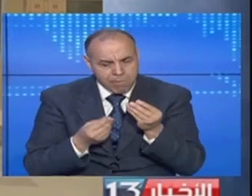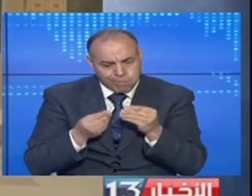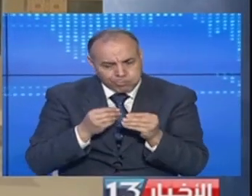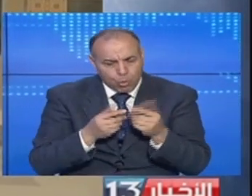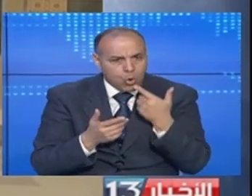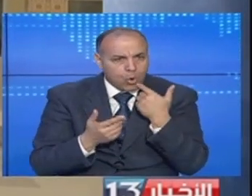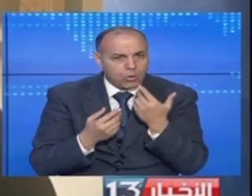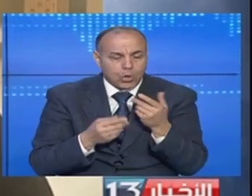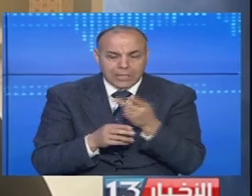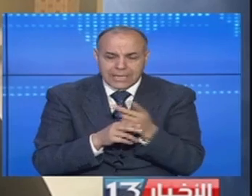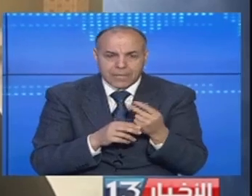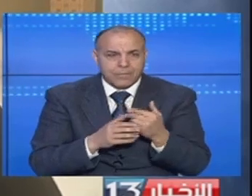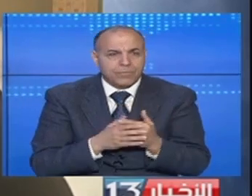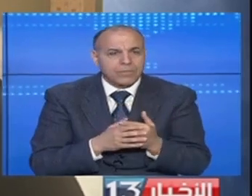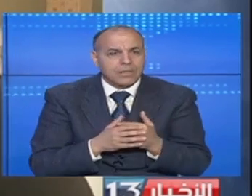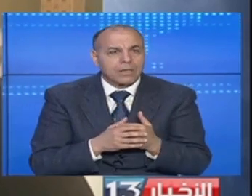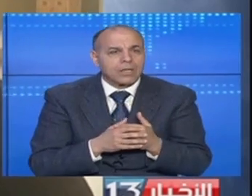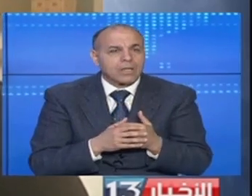يبدو